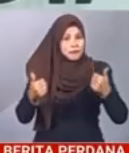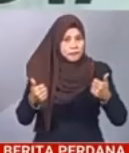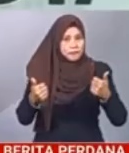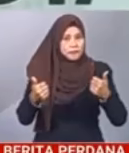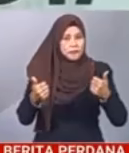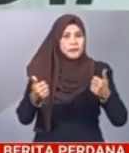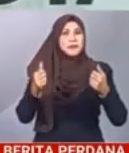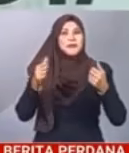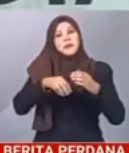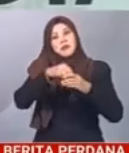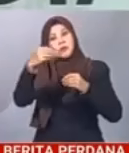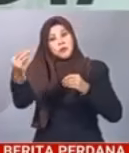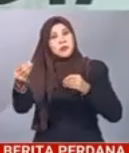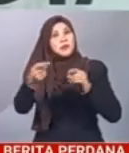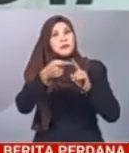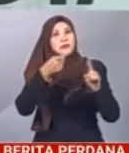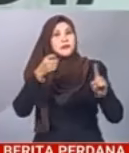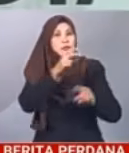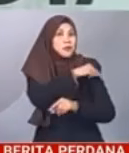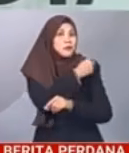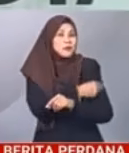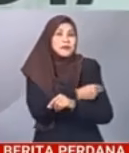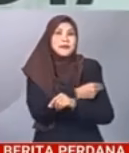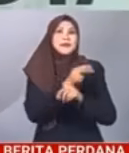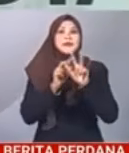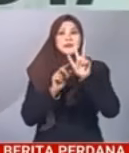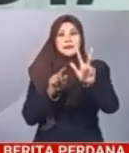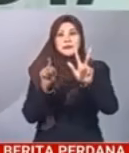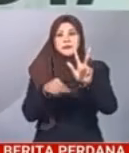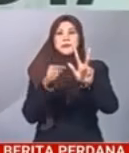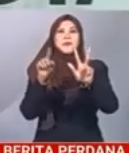Nah setelah dicat berwarna adalah sebanyak